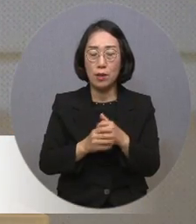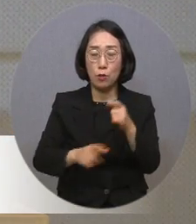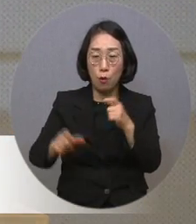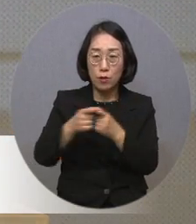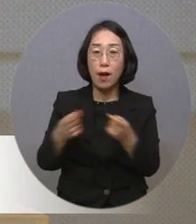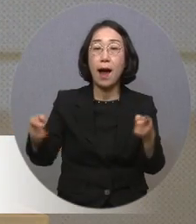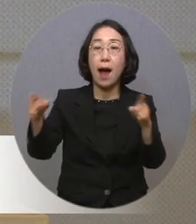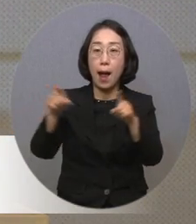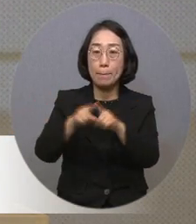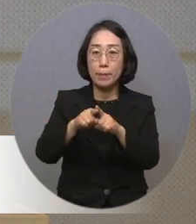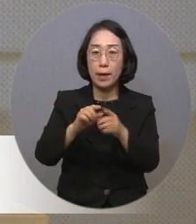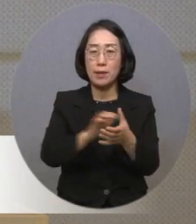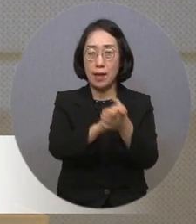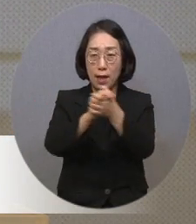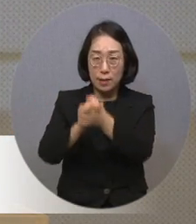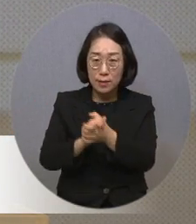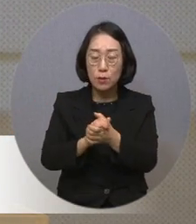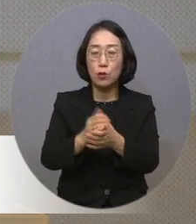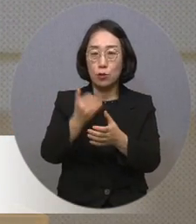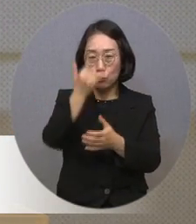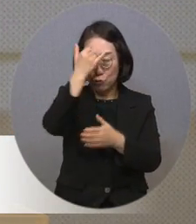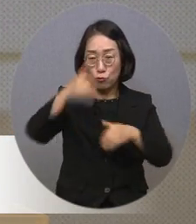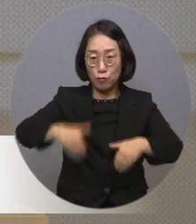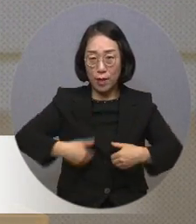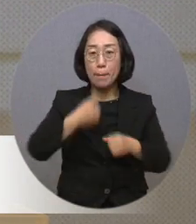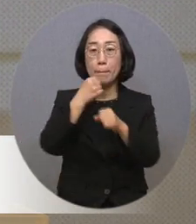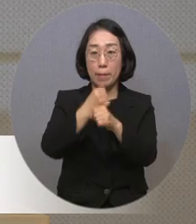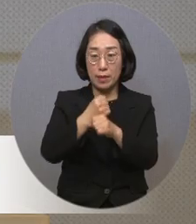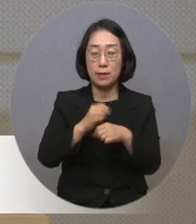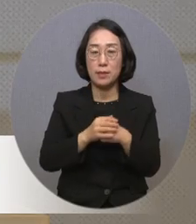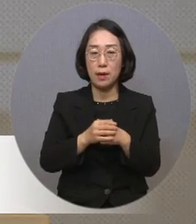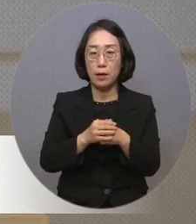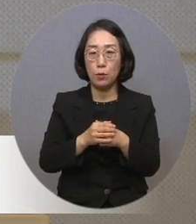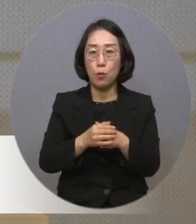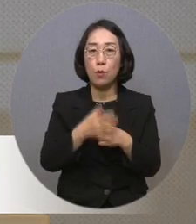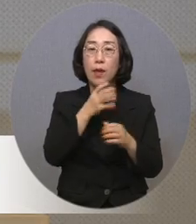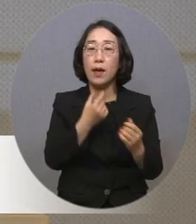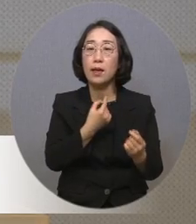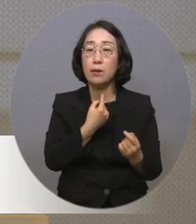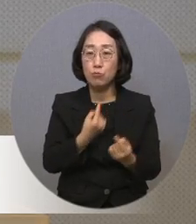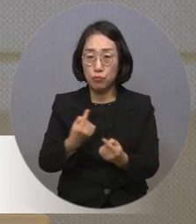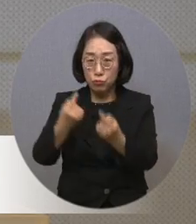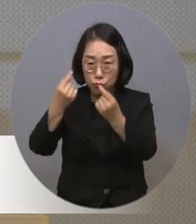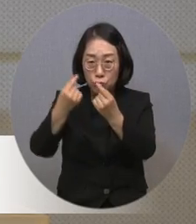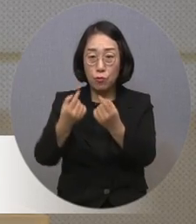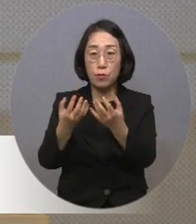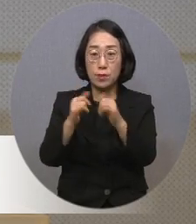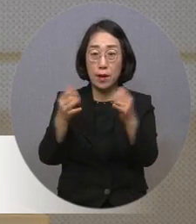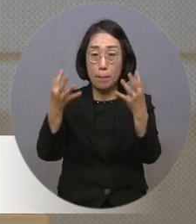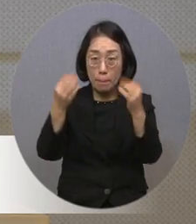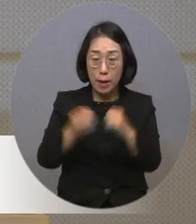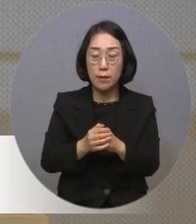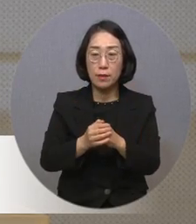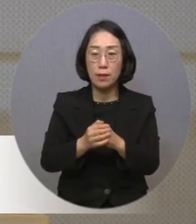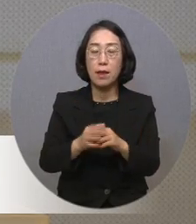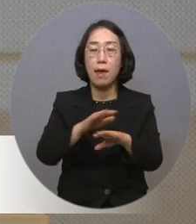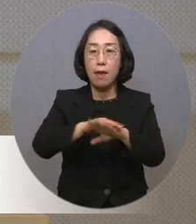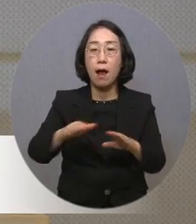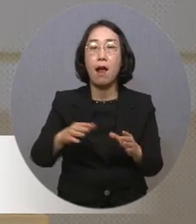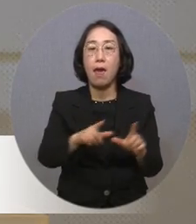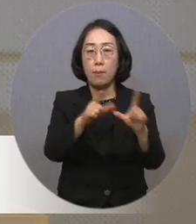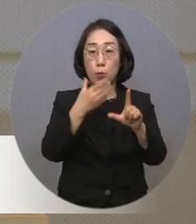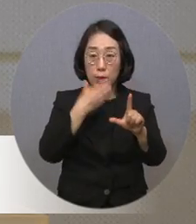충남을 만들자. 고령화 시대를 맞아서 어르신의 큰 충남을 만들자. 그러니까 국가의 난이라고 할 수